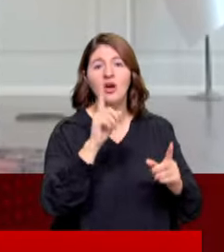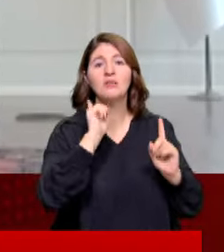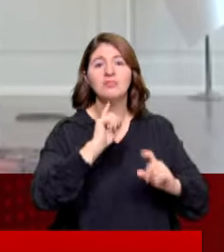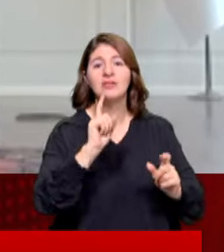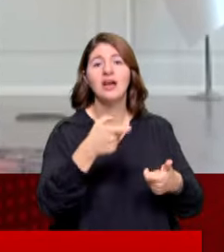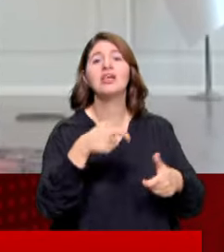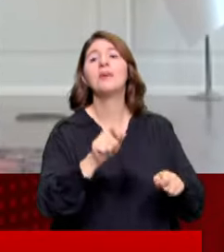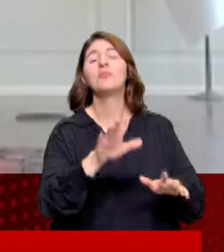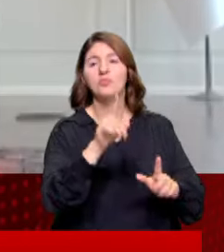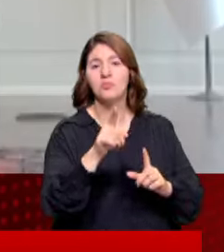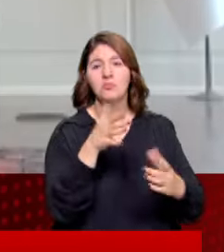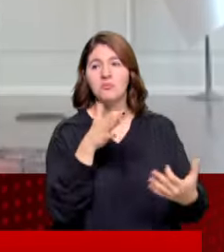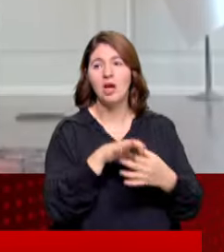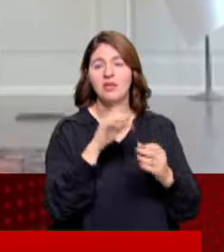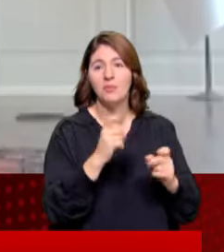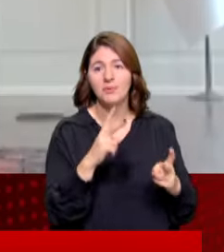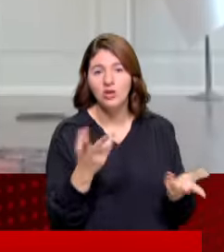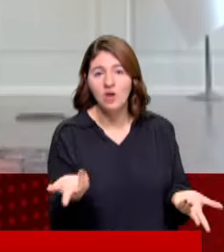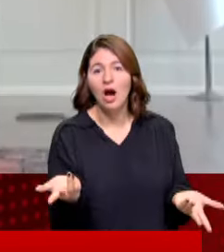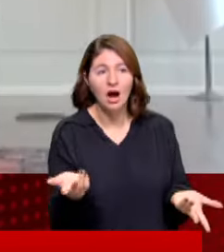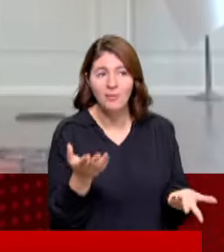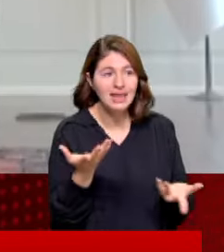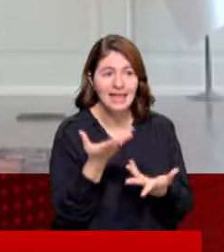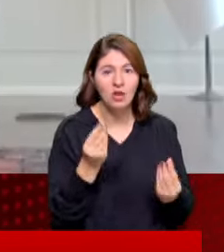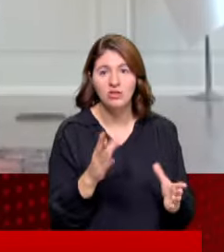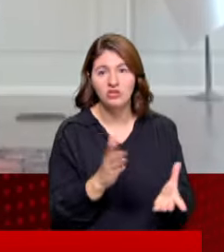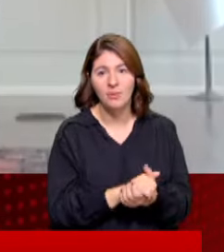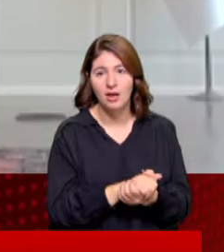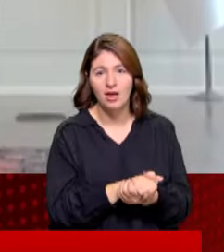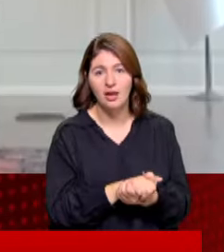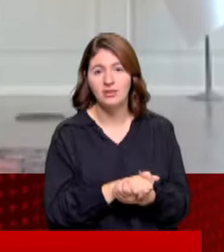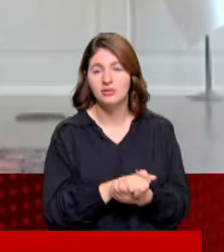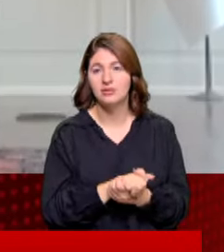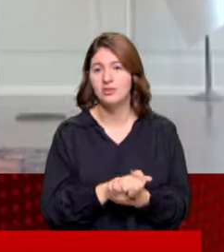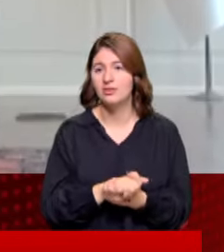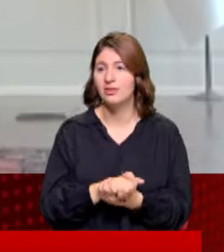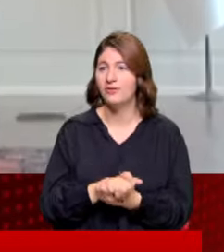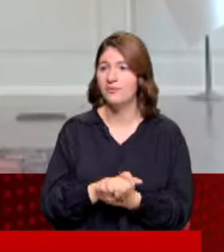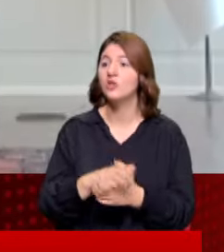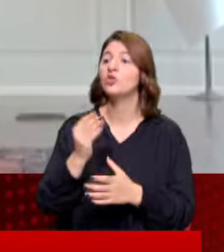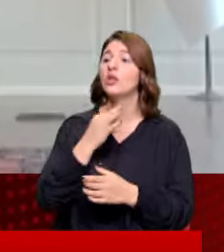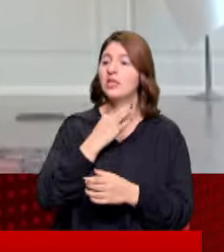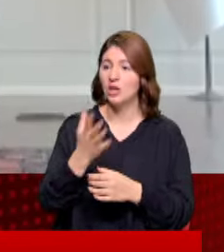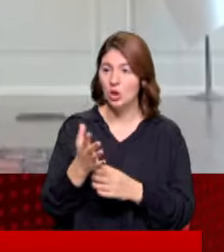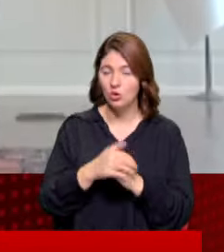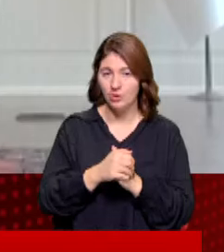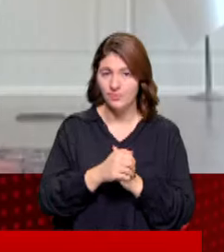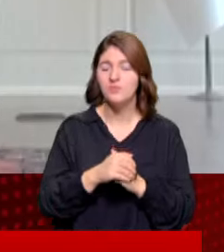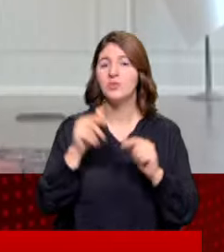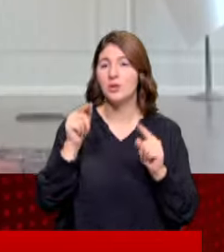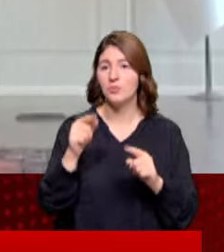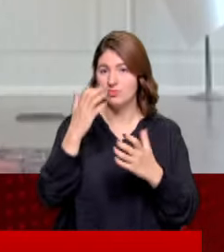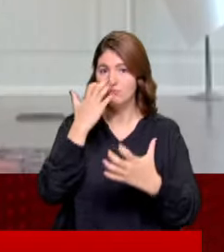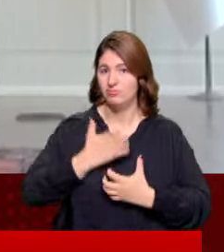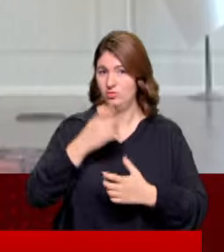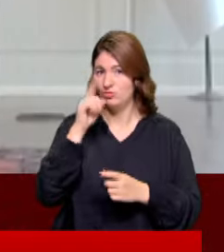bağlantıyı sizlerle gerçekleştirebiliyoruz ama neler oldu acaba? Çok teşekkür ediyorum bu